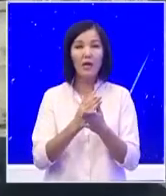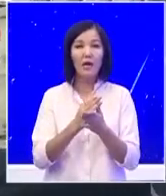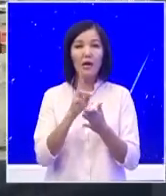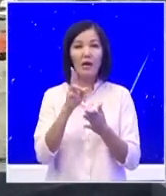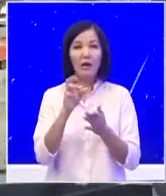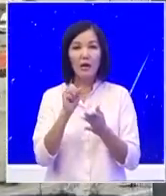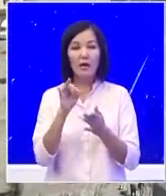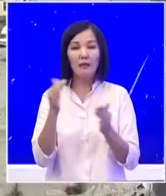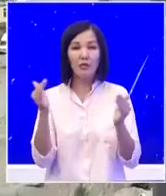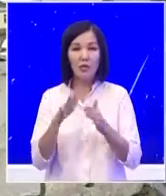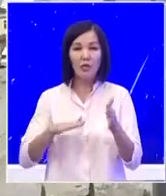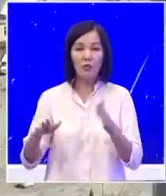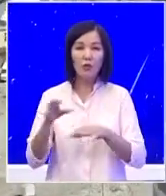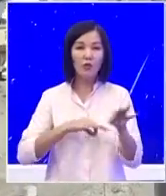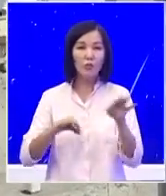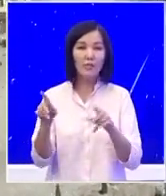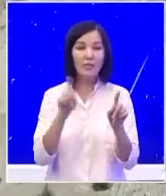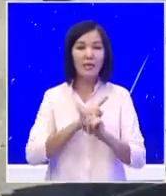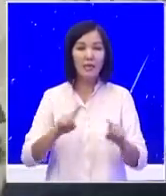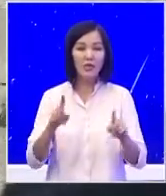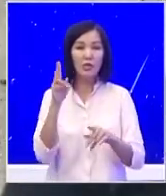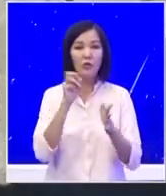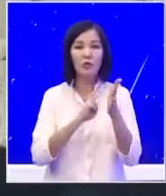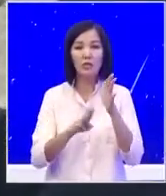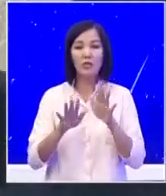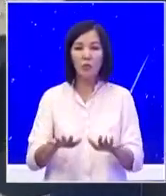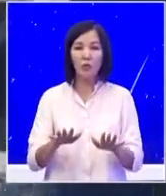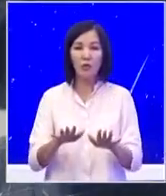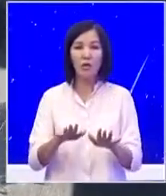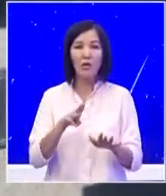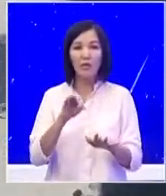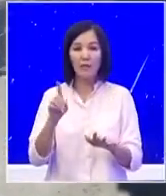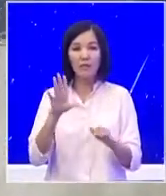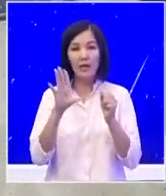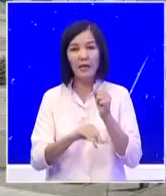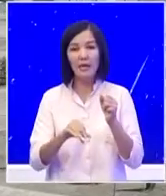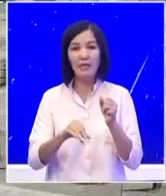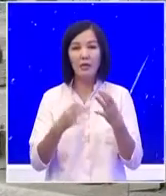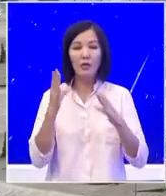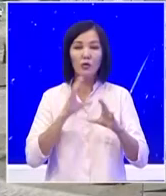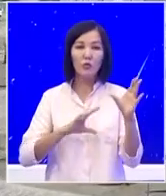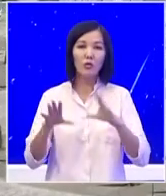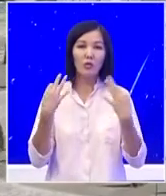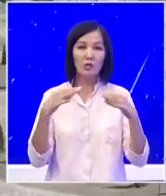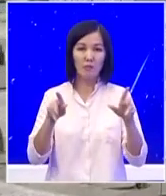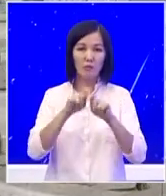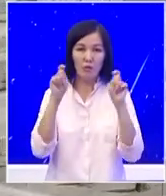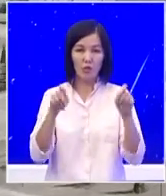Қаратал шағын ауданында. Жобасы ерекше, 280 орындық нысан тамыздың аяғында студенттерге есігін ашпақ.